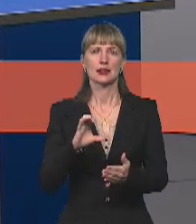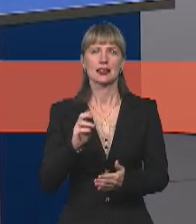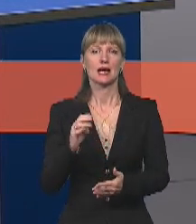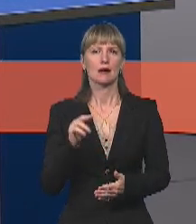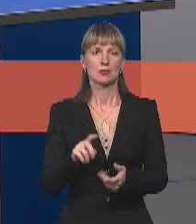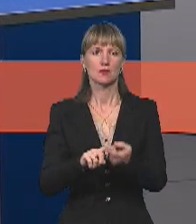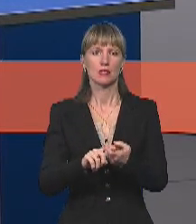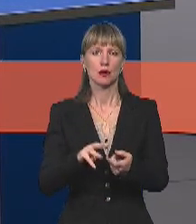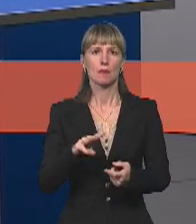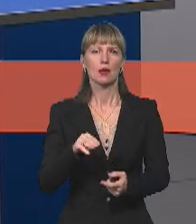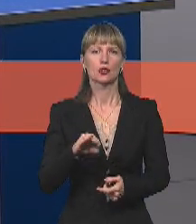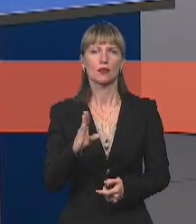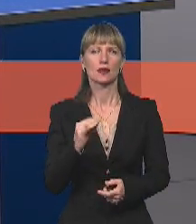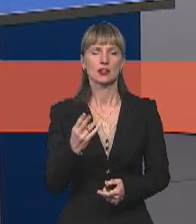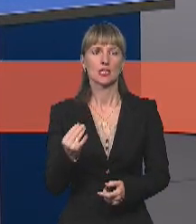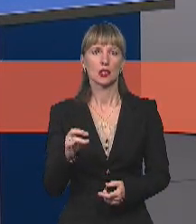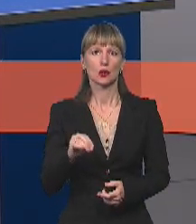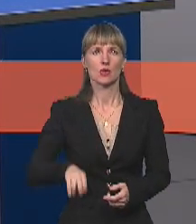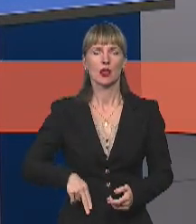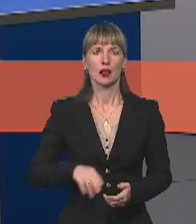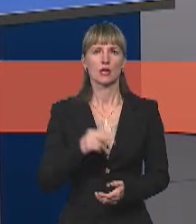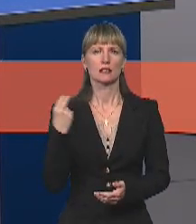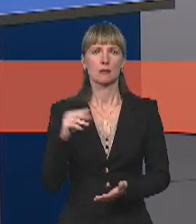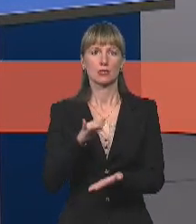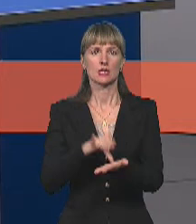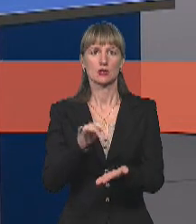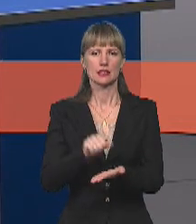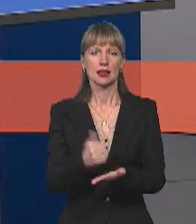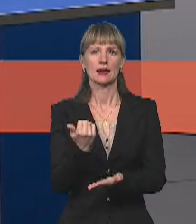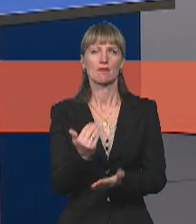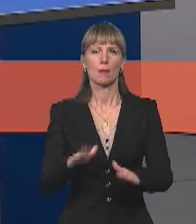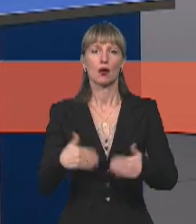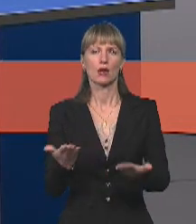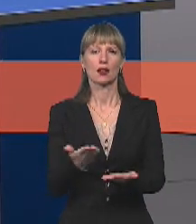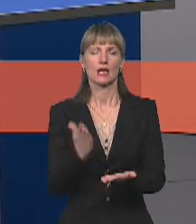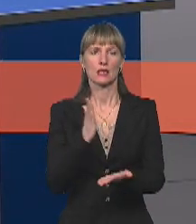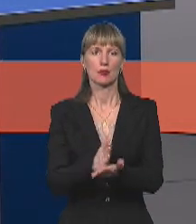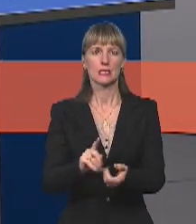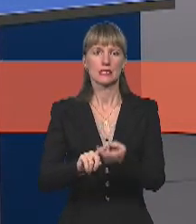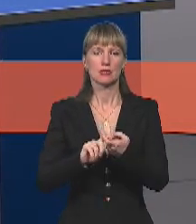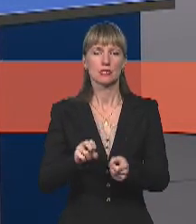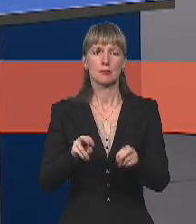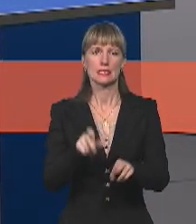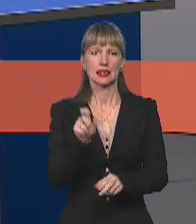скайп-зв'язку з Олександром Матовицею, директором Запорізького міського центру зайнятості, і його поради, як тримати зв'язок із спеціалістами центрів